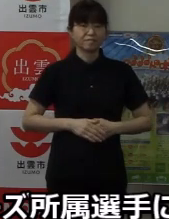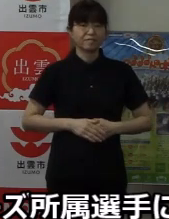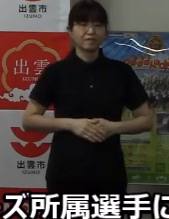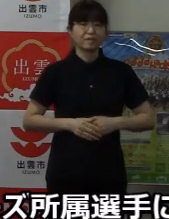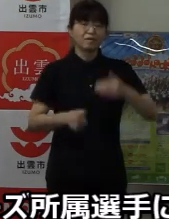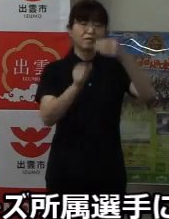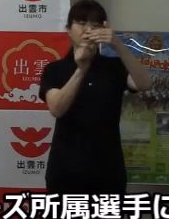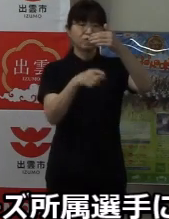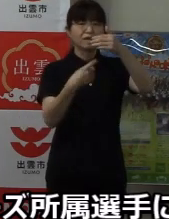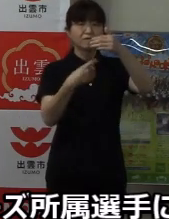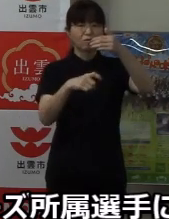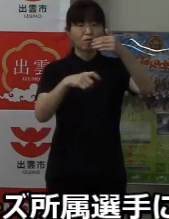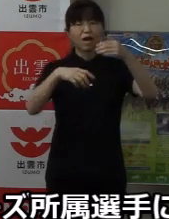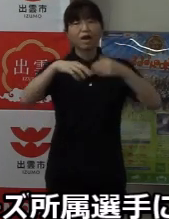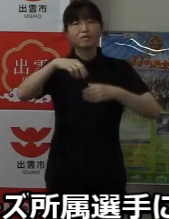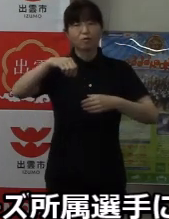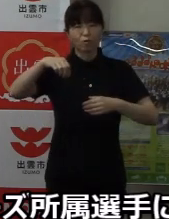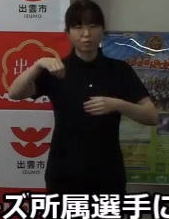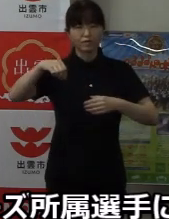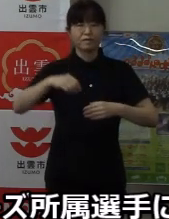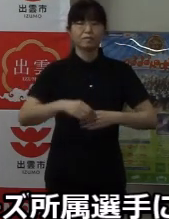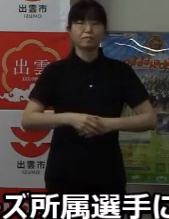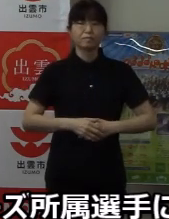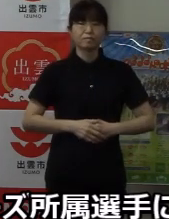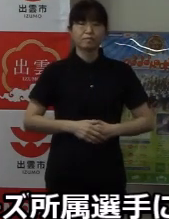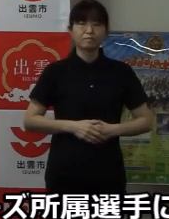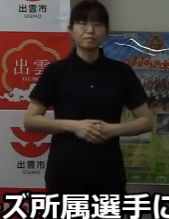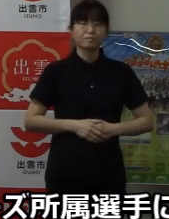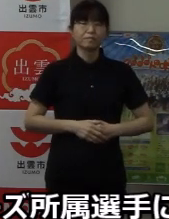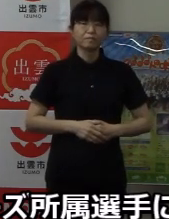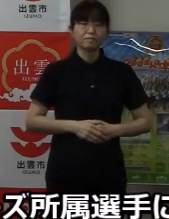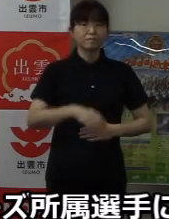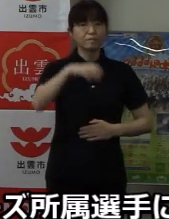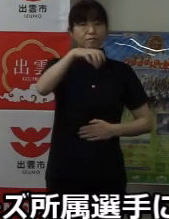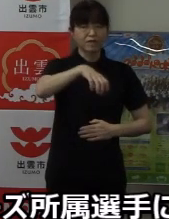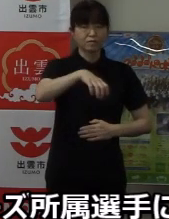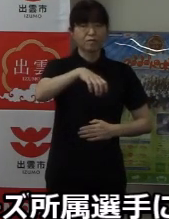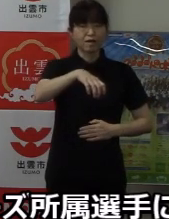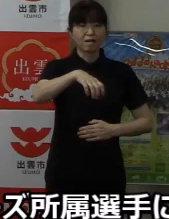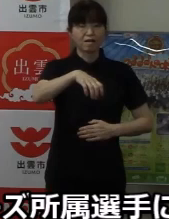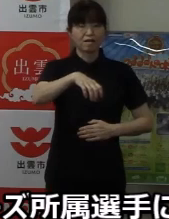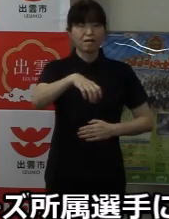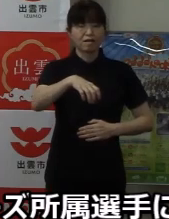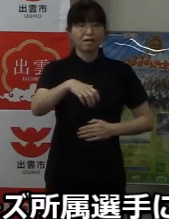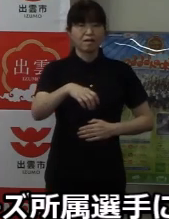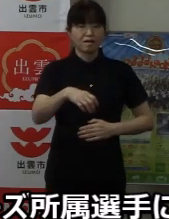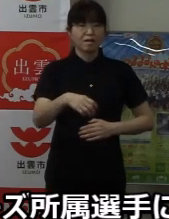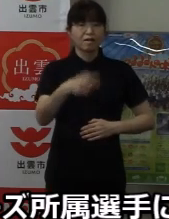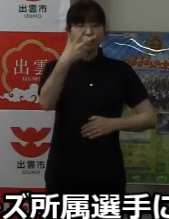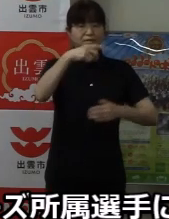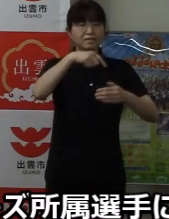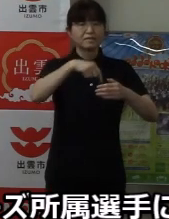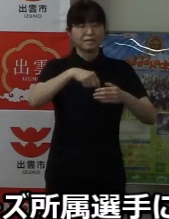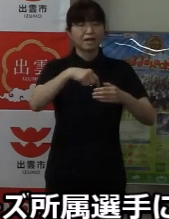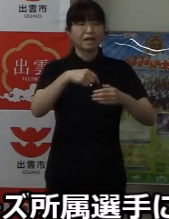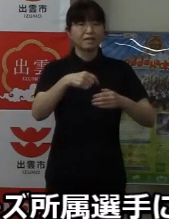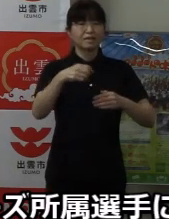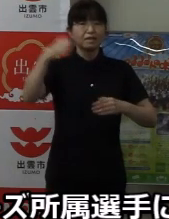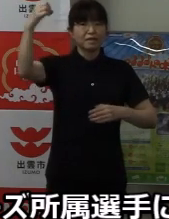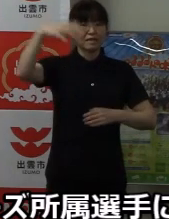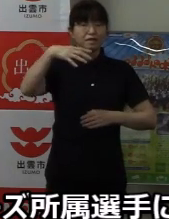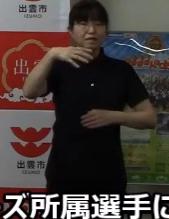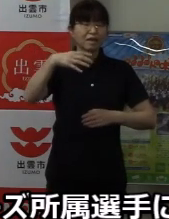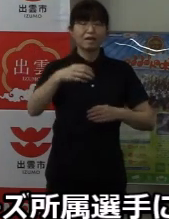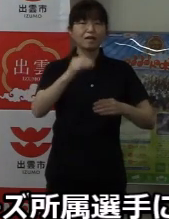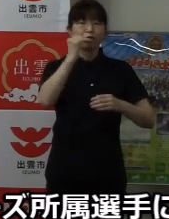9月10日の土曜日でありまして、場所は紅葉中学校の体育館とな